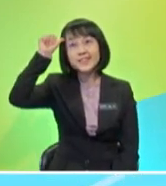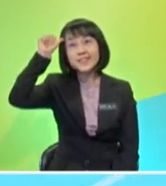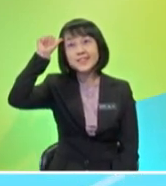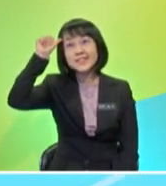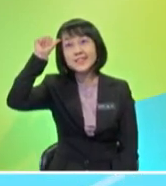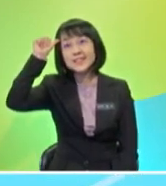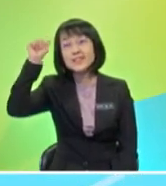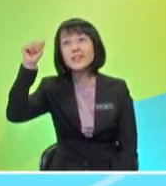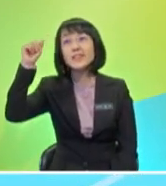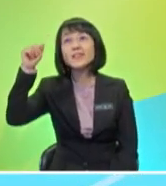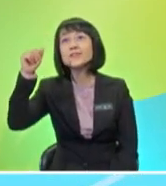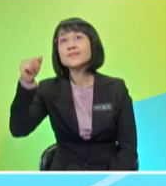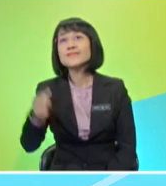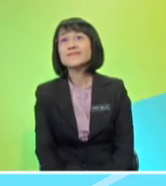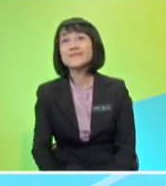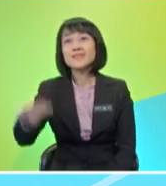Hai.